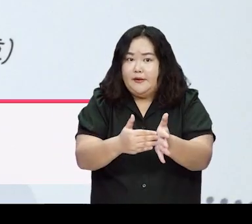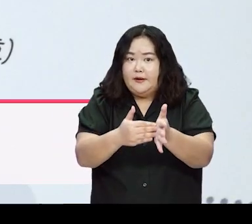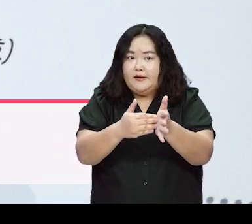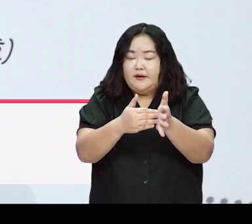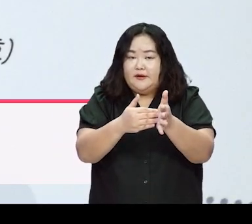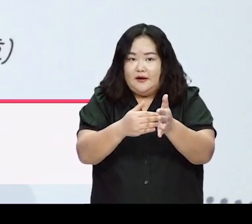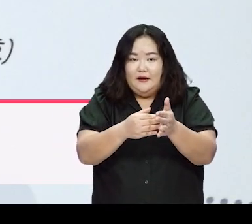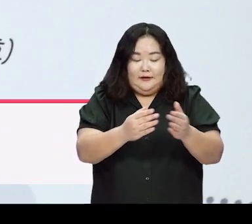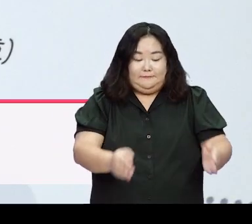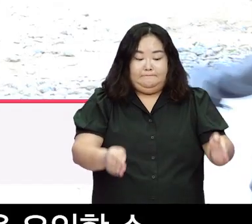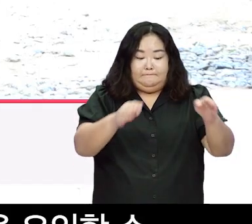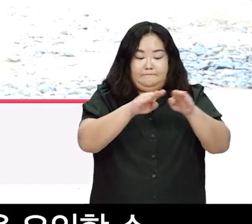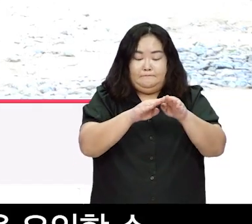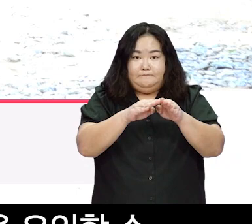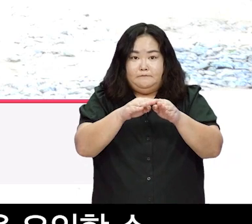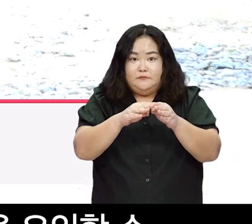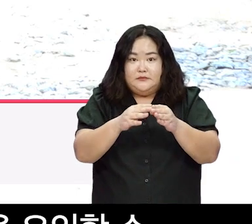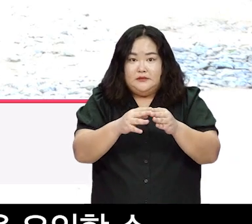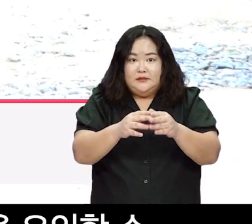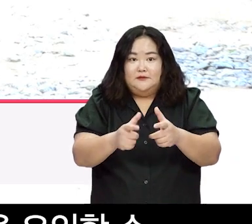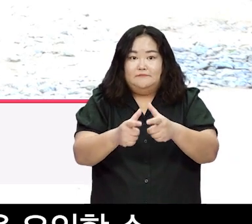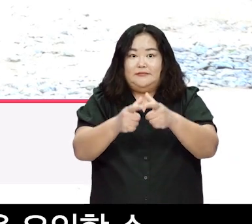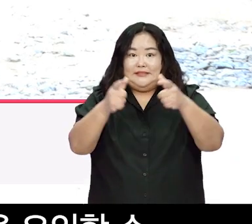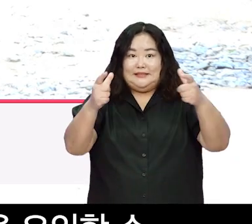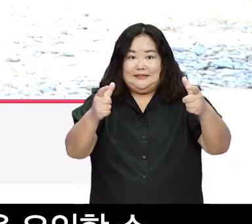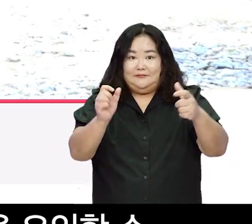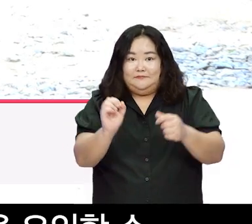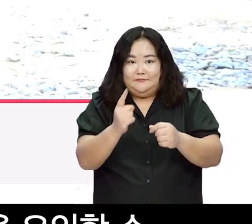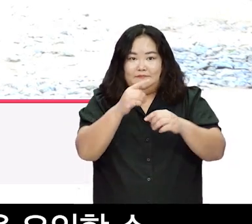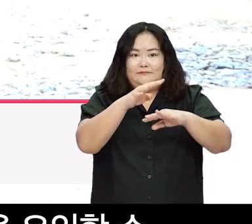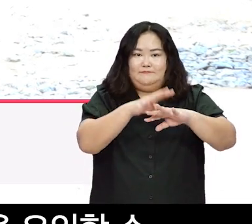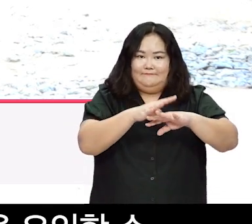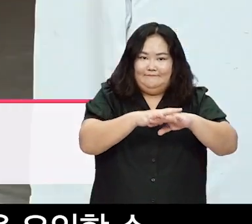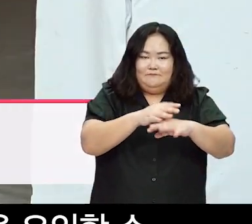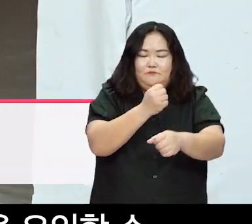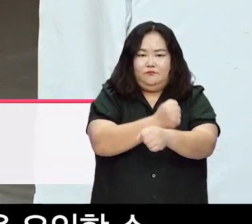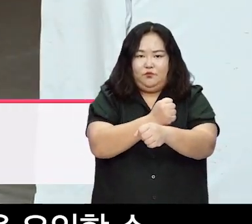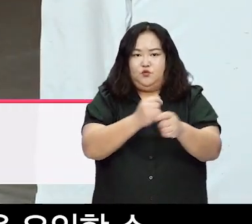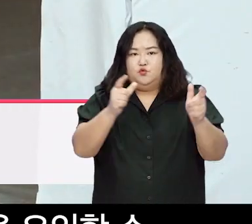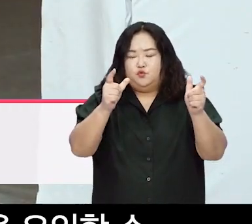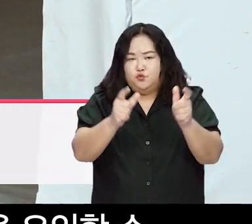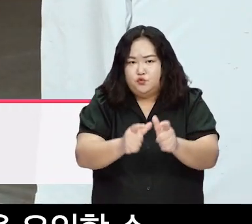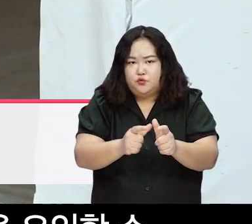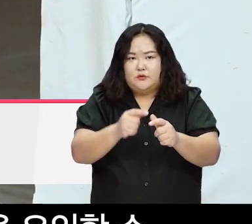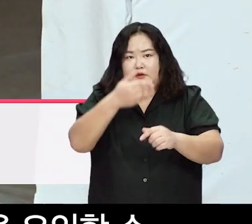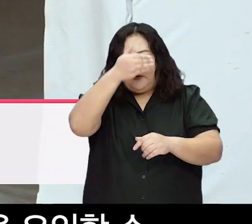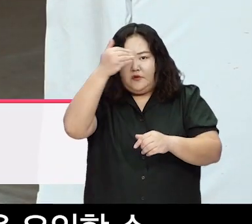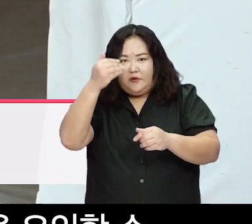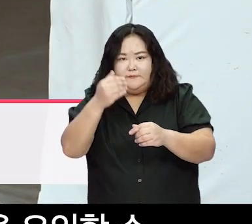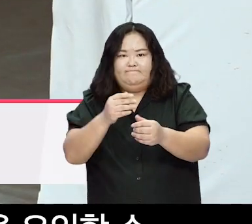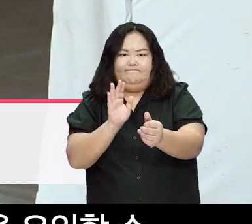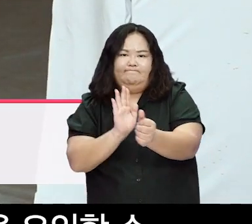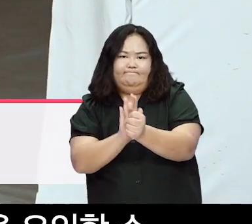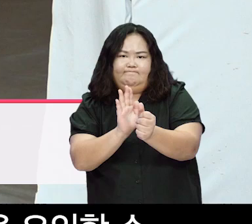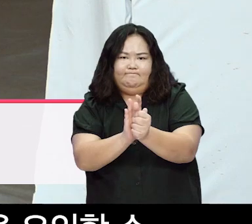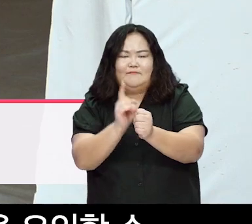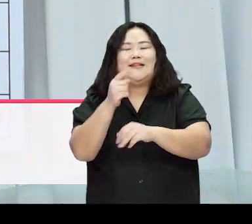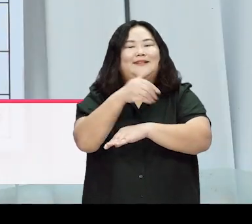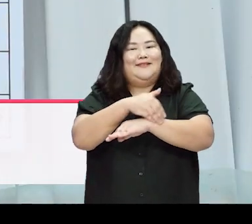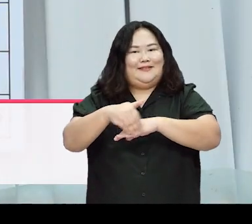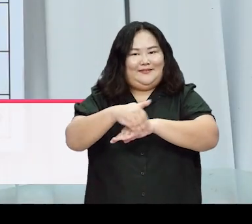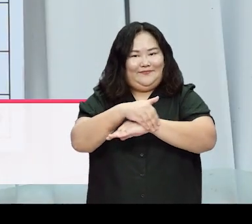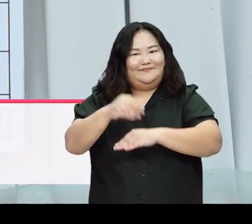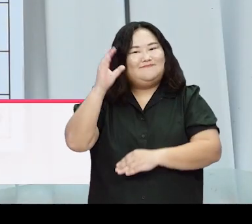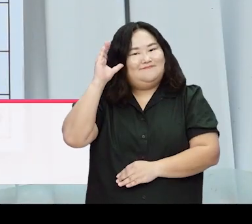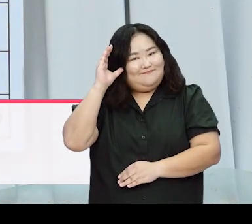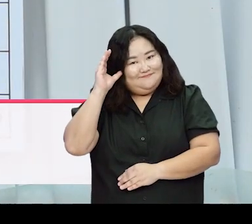등으로 조성됐습니다 이번 스마트팜 온실 확대를 통해 농업 노동력 문제는 줄고 청년 농업인을 유입할 수